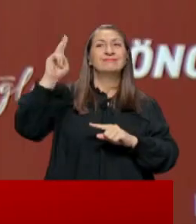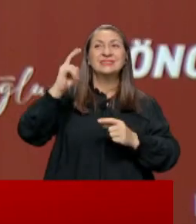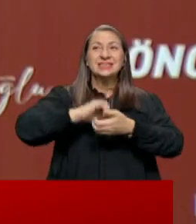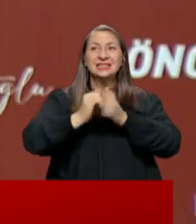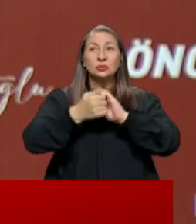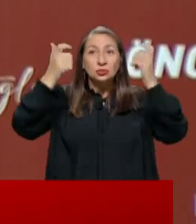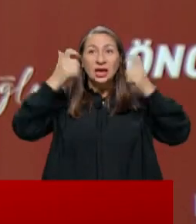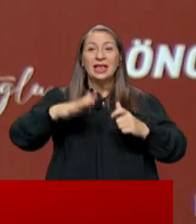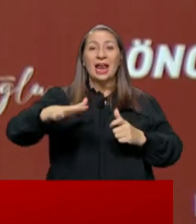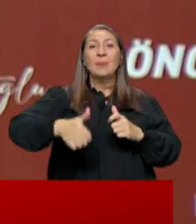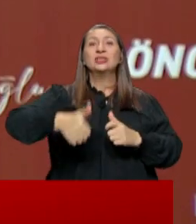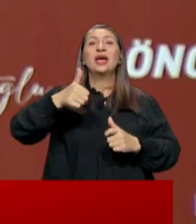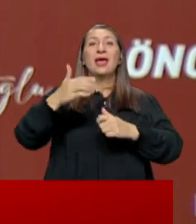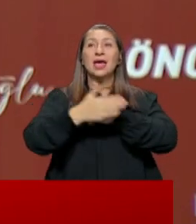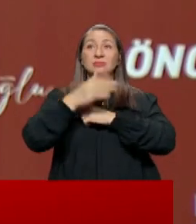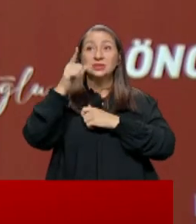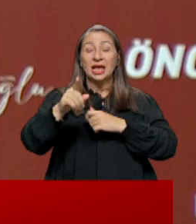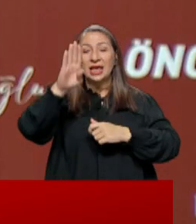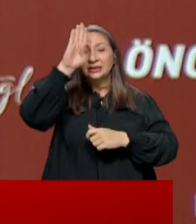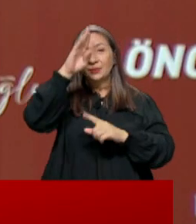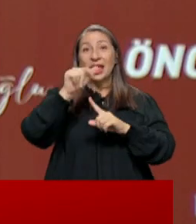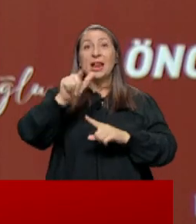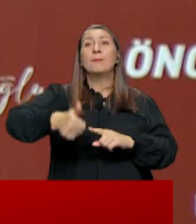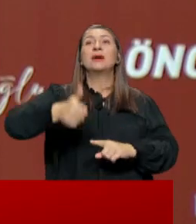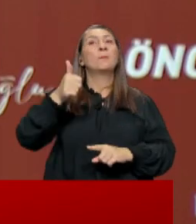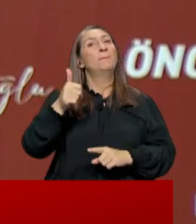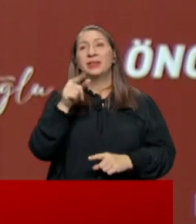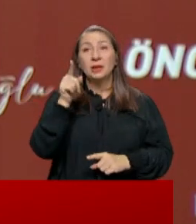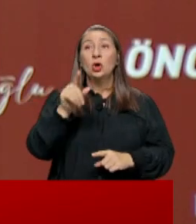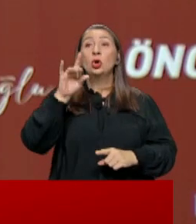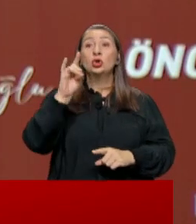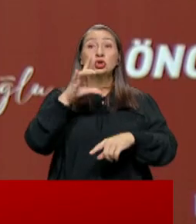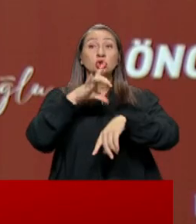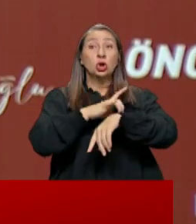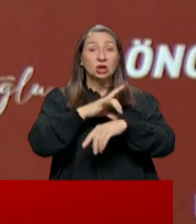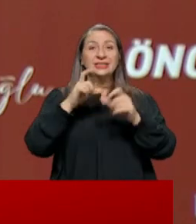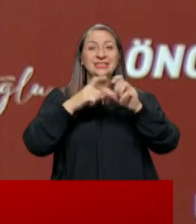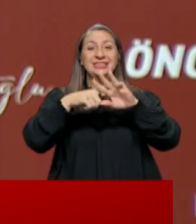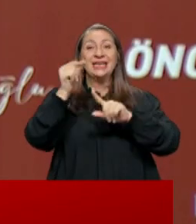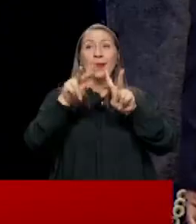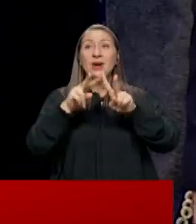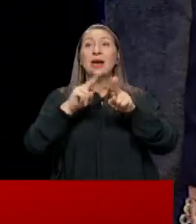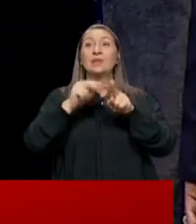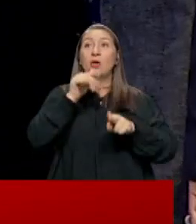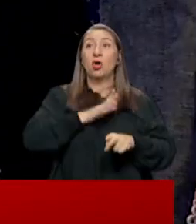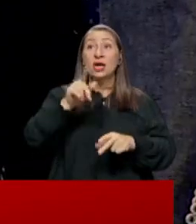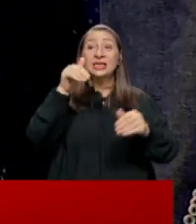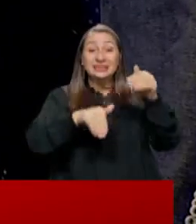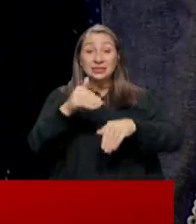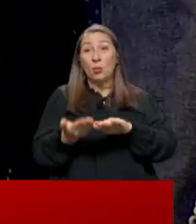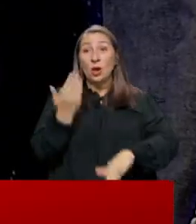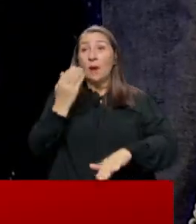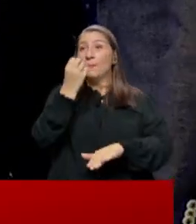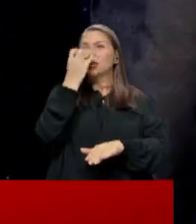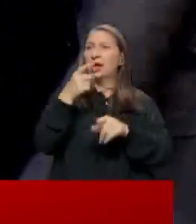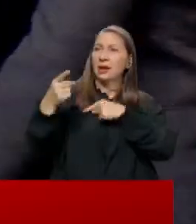teşkilatlardan sorumlu genel başkan yardımcılığıyla İstanbul İl Başkanlığı da yapan ülkücü doktor Selim Kaptanoğlu'ydu. Seçimler öncesinde